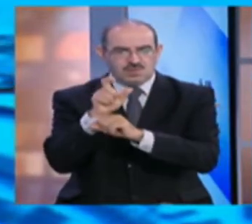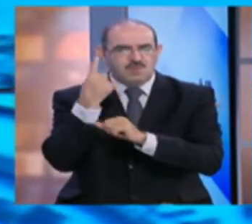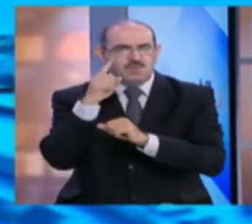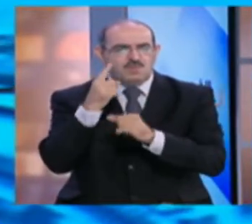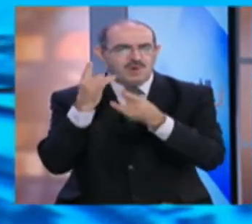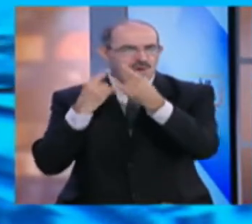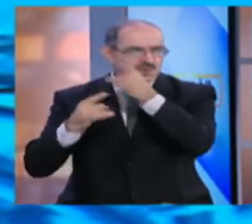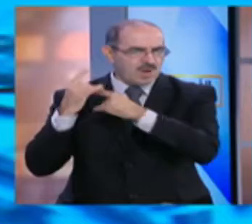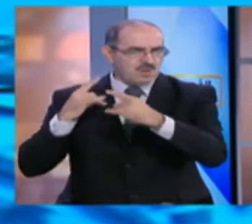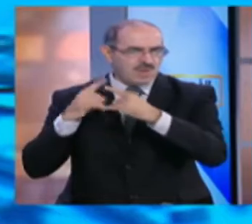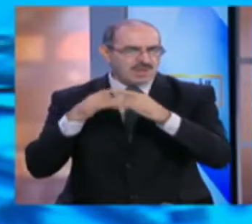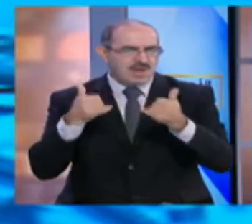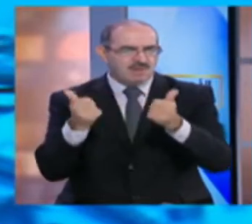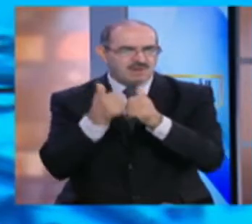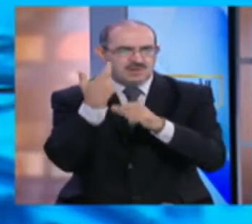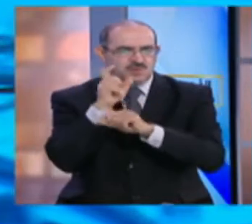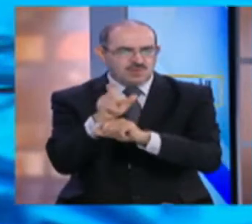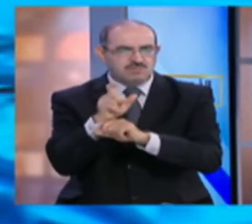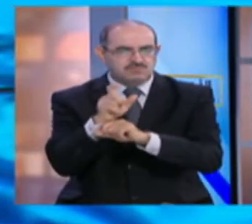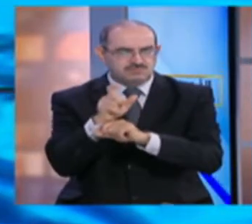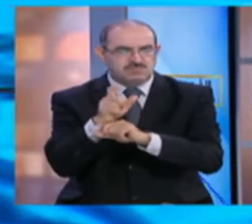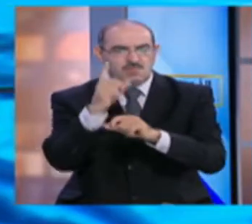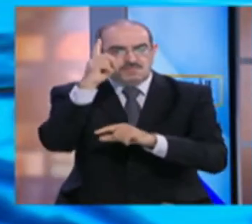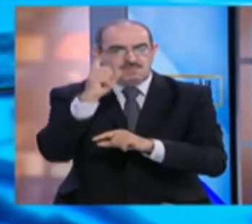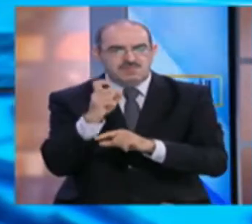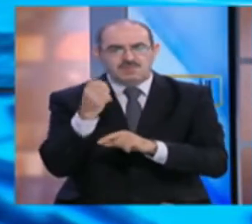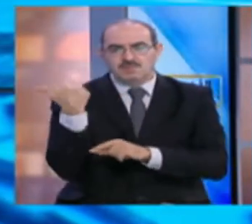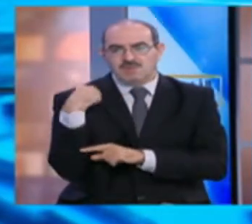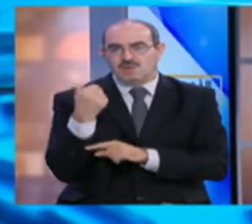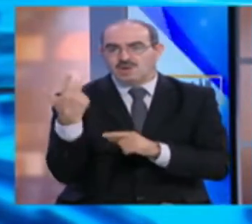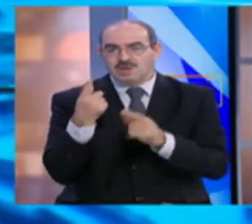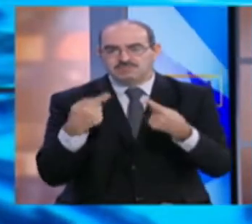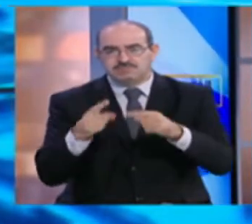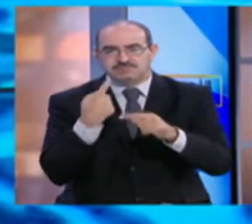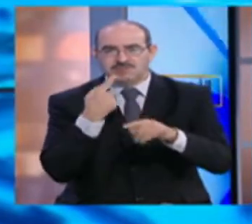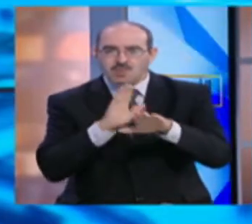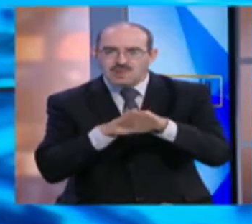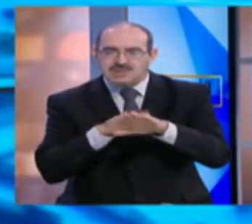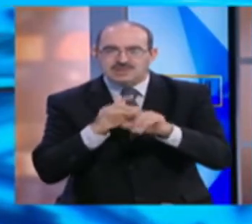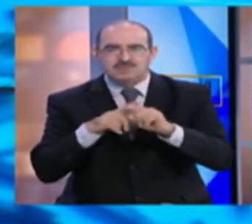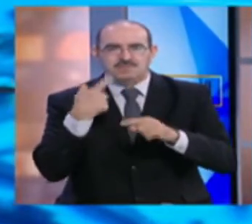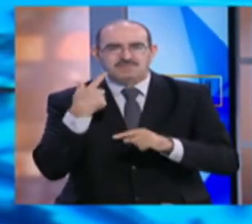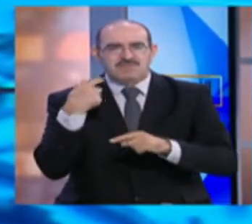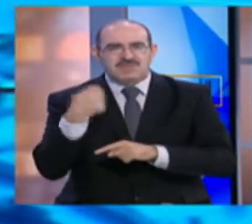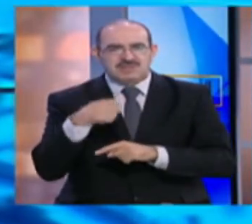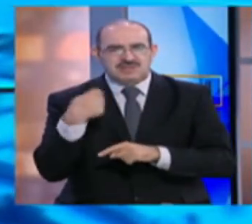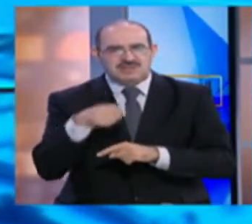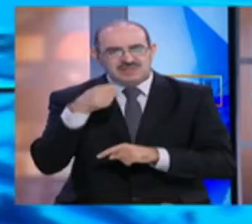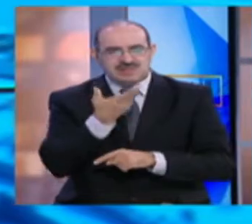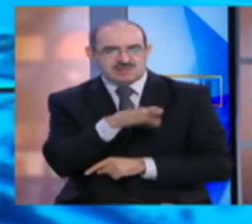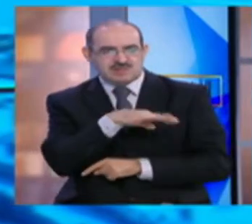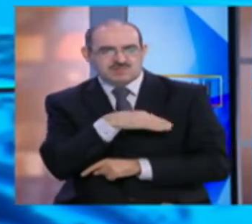الموروث التاريخي الجزائري التركي المشترك الذي انطلق أمس بإشراف مستشار رئيس الجمهورية